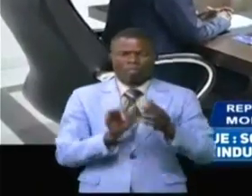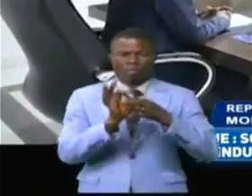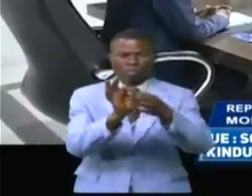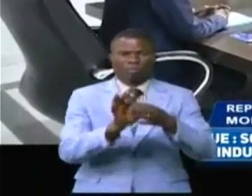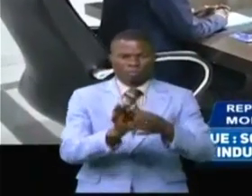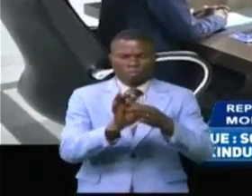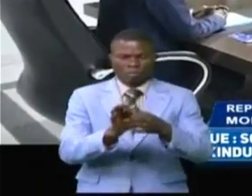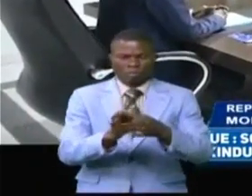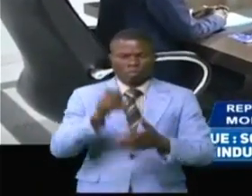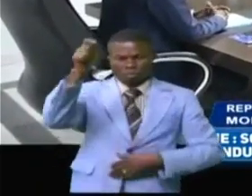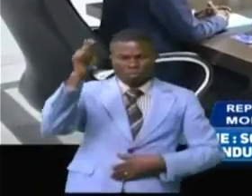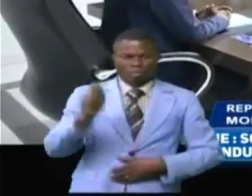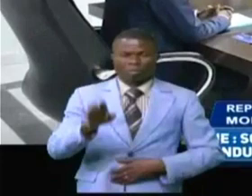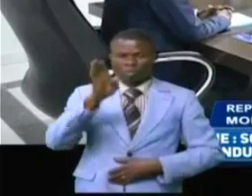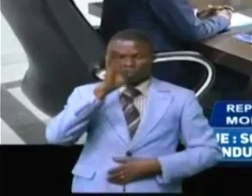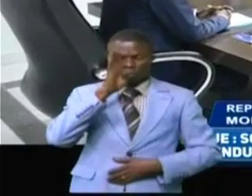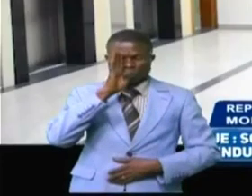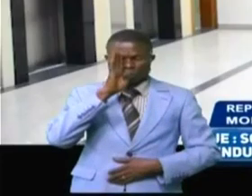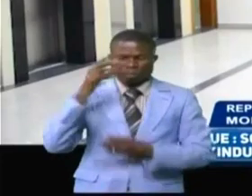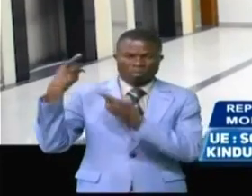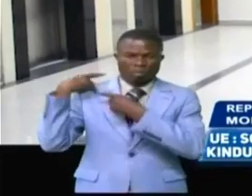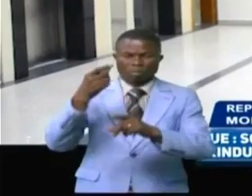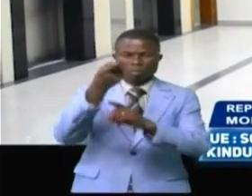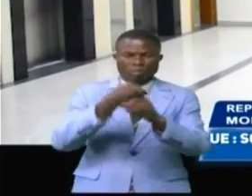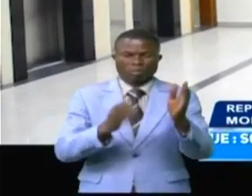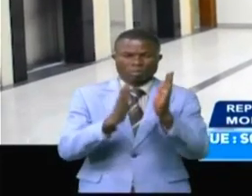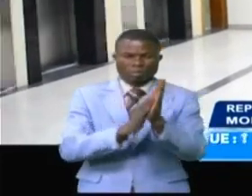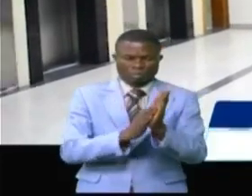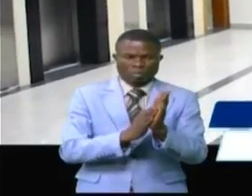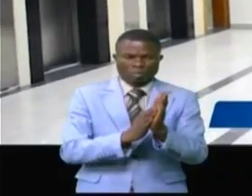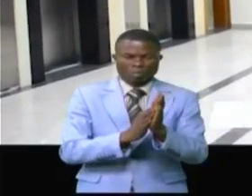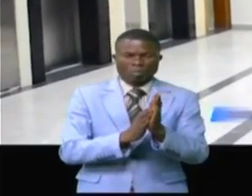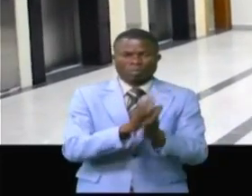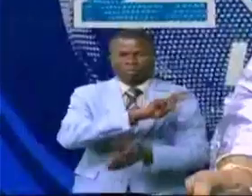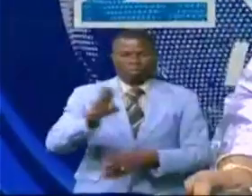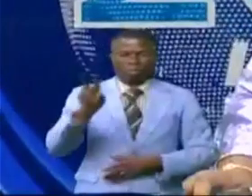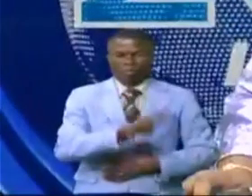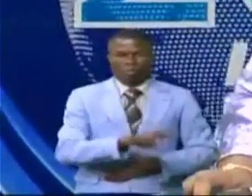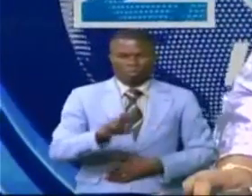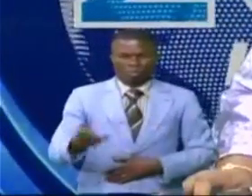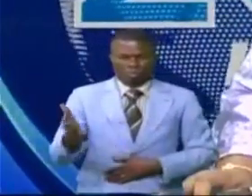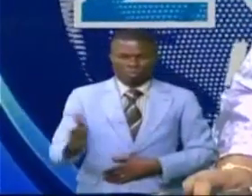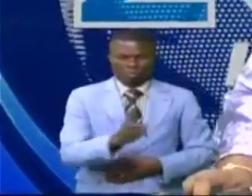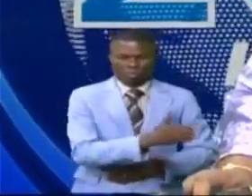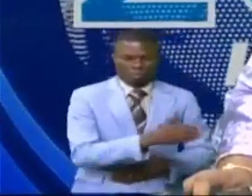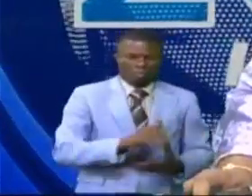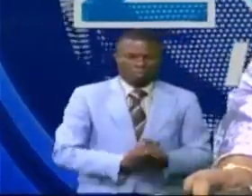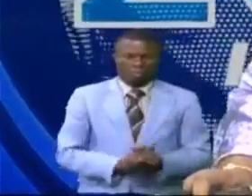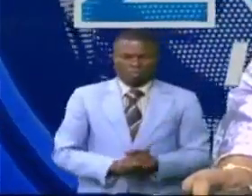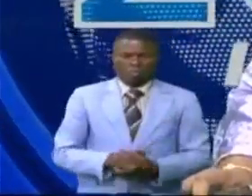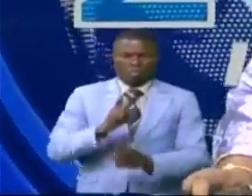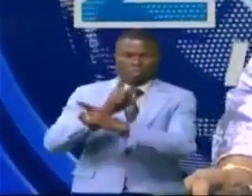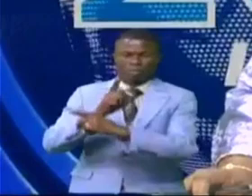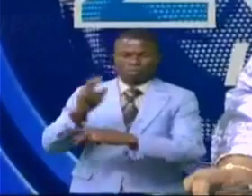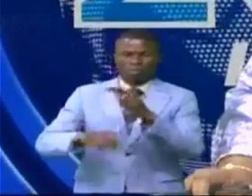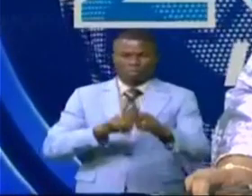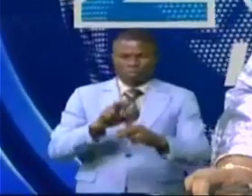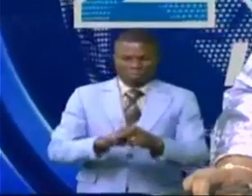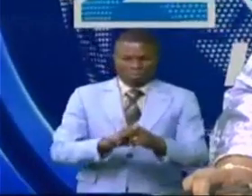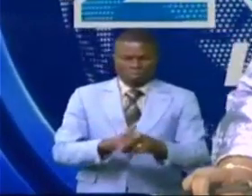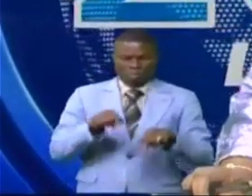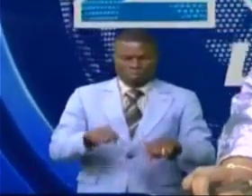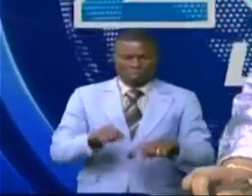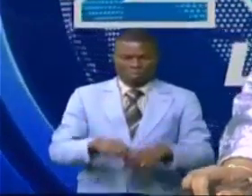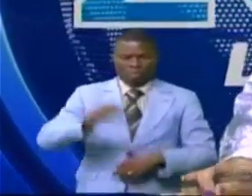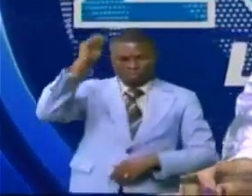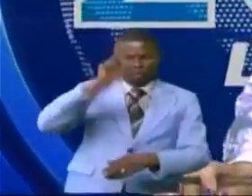coopération militaire belge depuis le mois d'octobre 2022. Toujours à la Défense nationale, rendons-nous à présent au